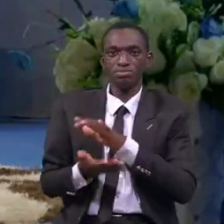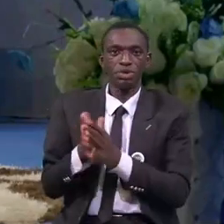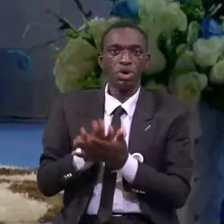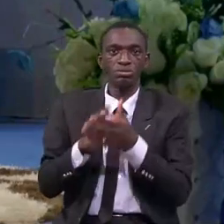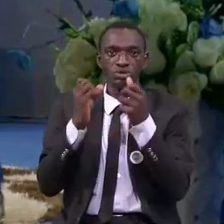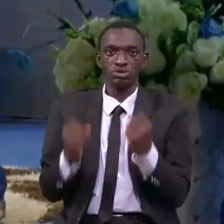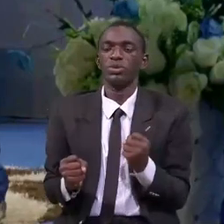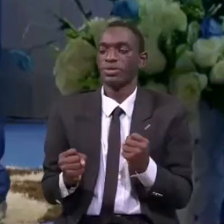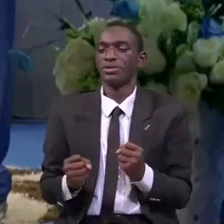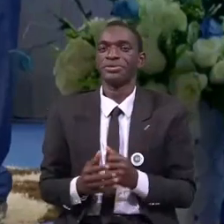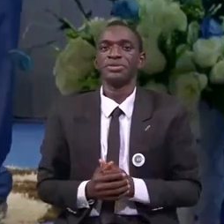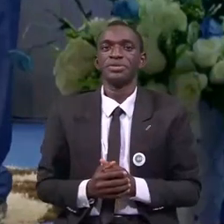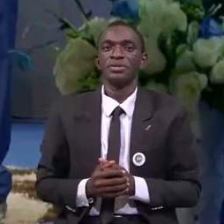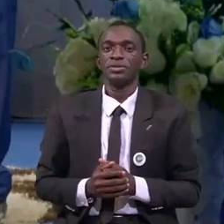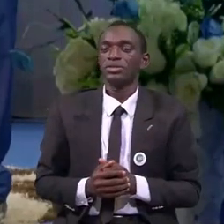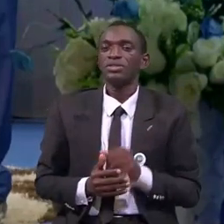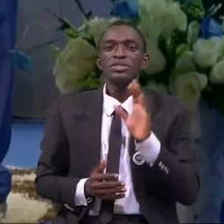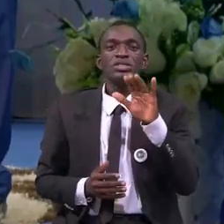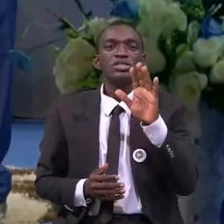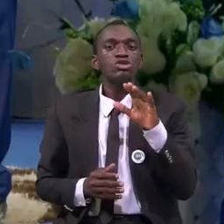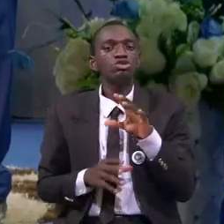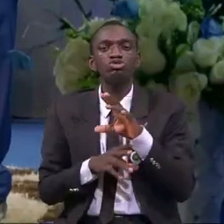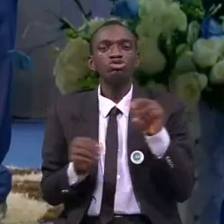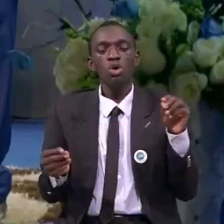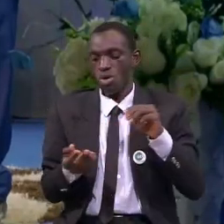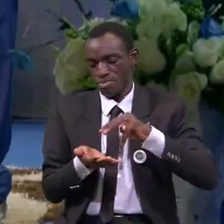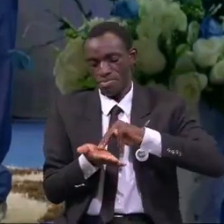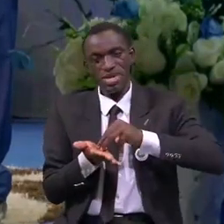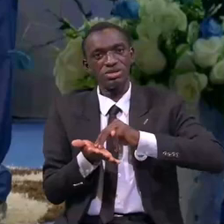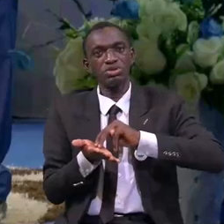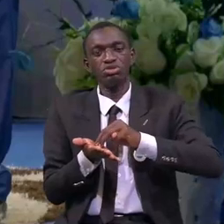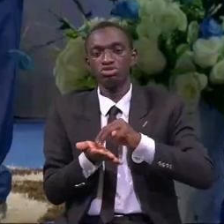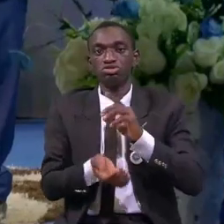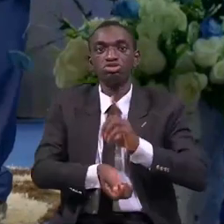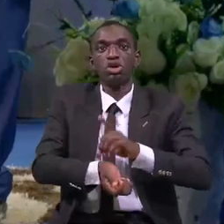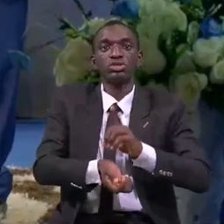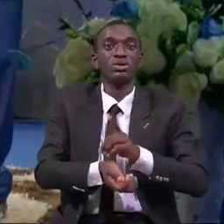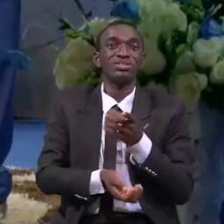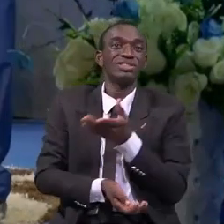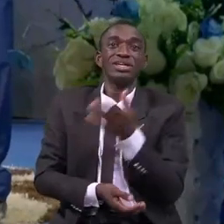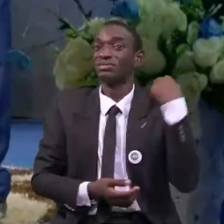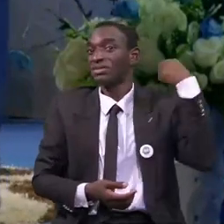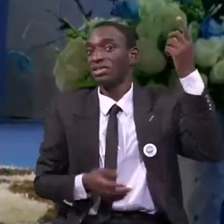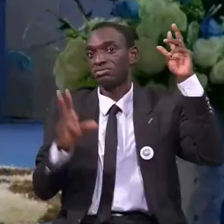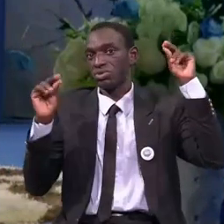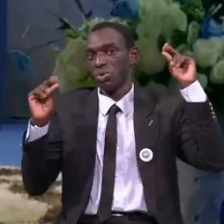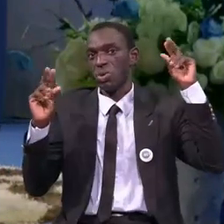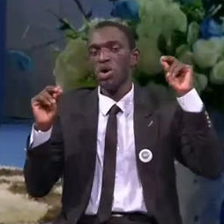ses chevilles devient ferme il n'yavait pas de docteur médecin